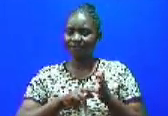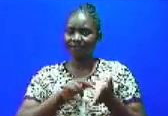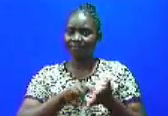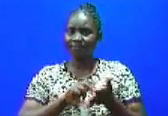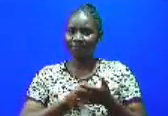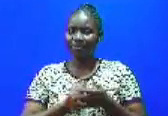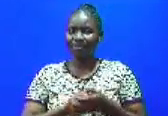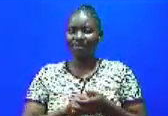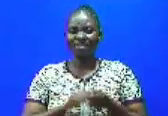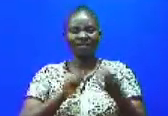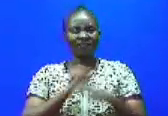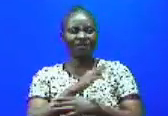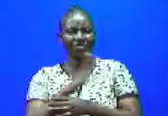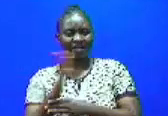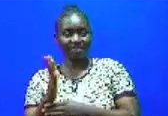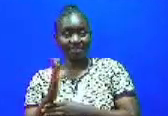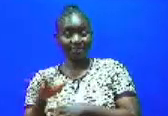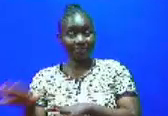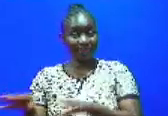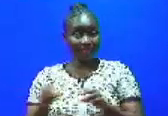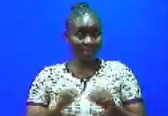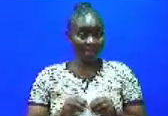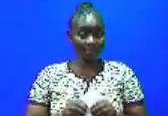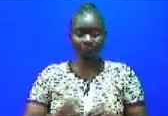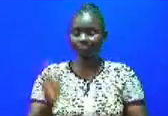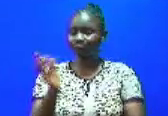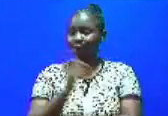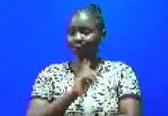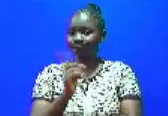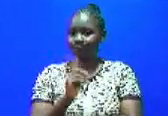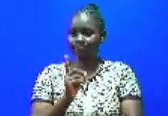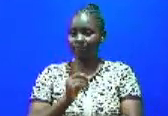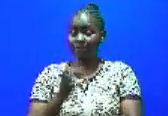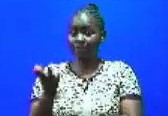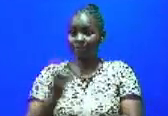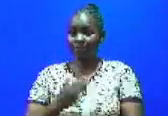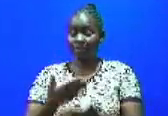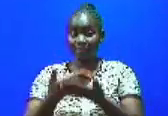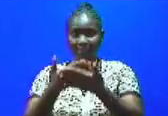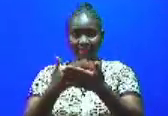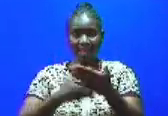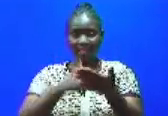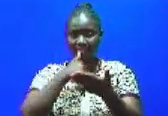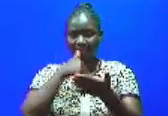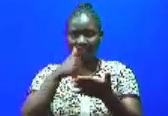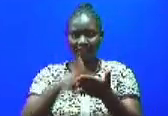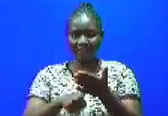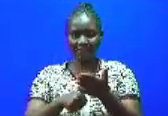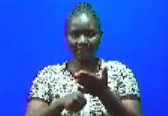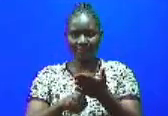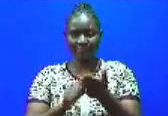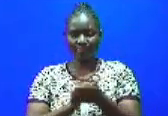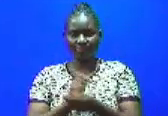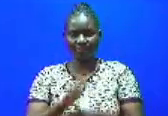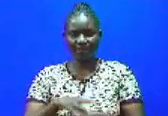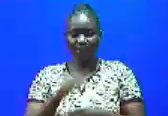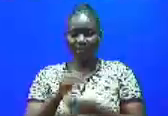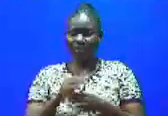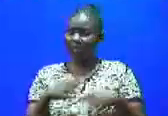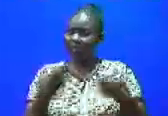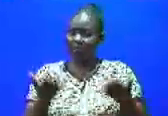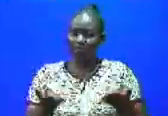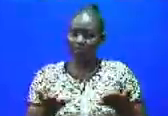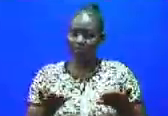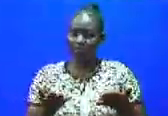ime bamanyiro gototiga agaiga gaki to mana korenta ruri iru bari nganiga to gote bigu nganto beke iro moro muswali muna